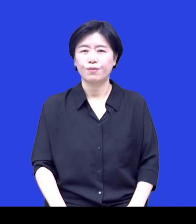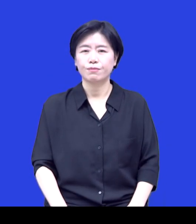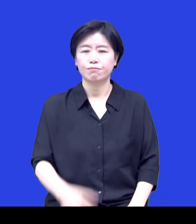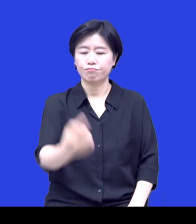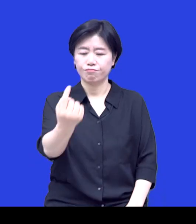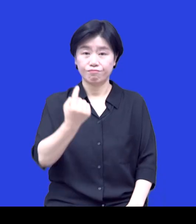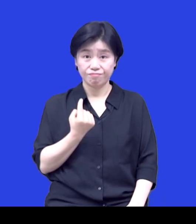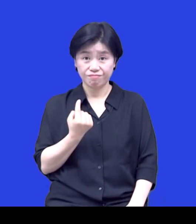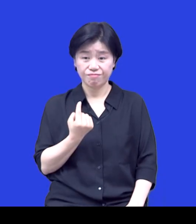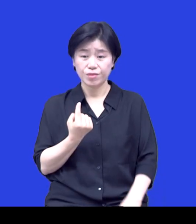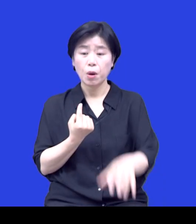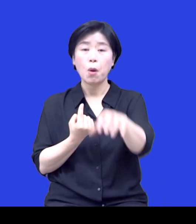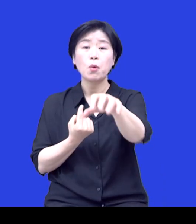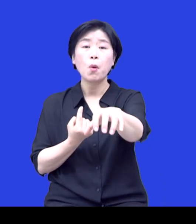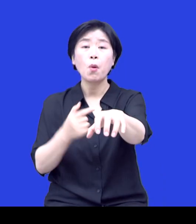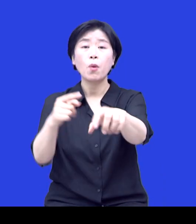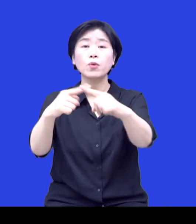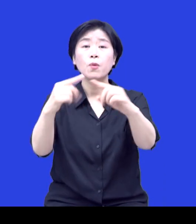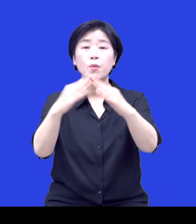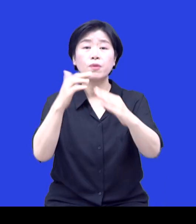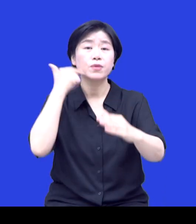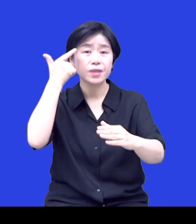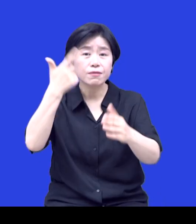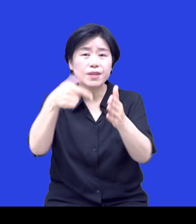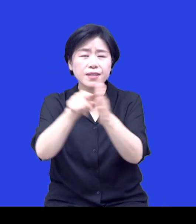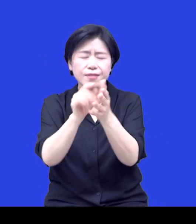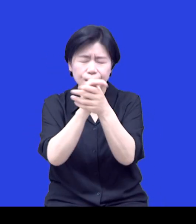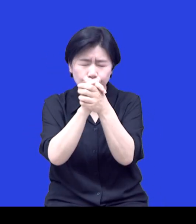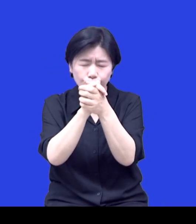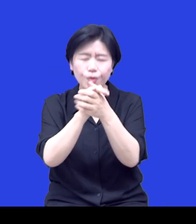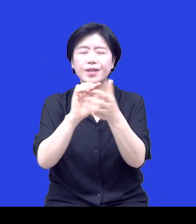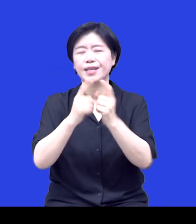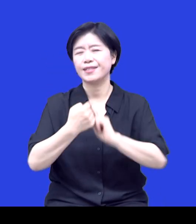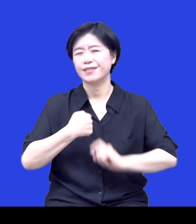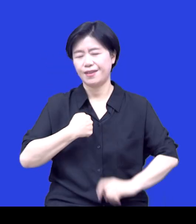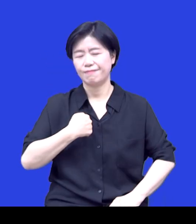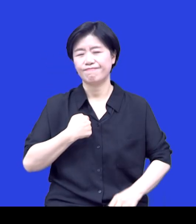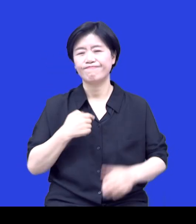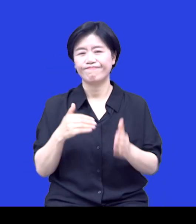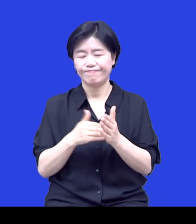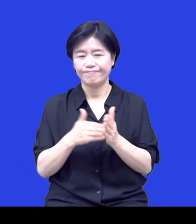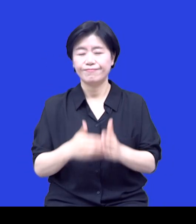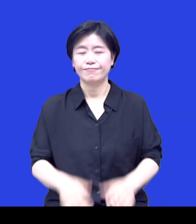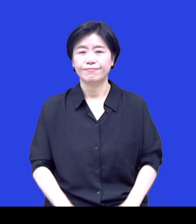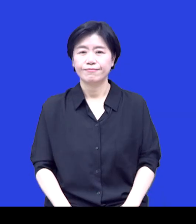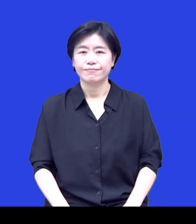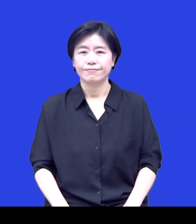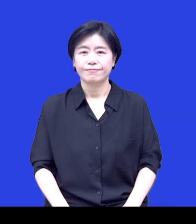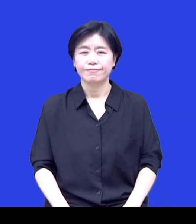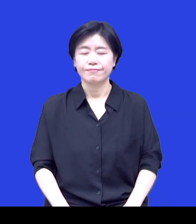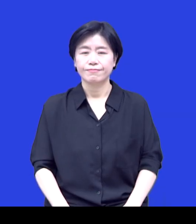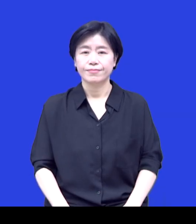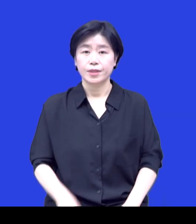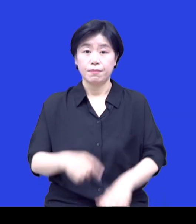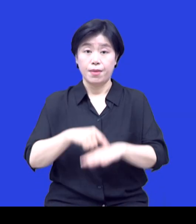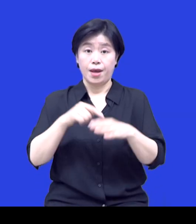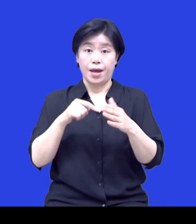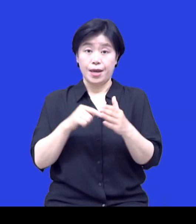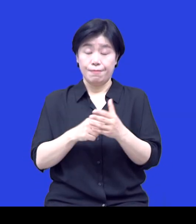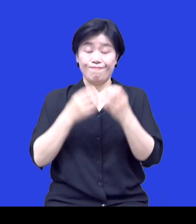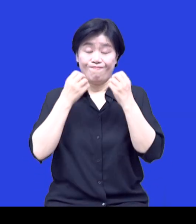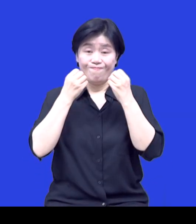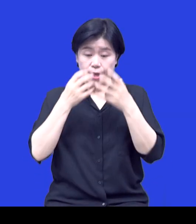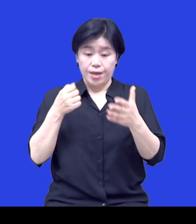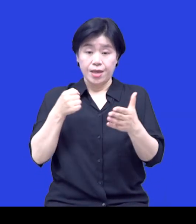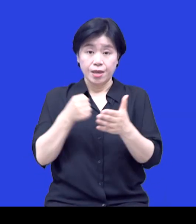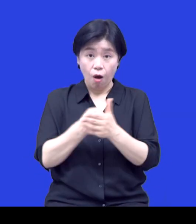네. 떠나시는 분들에 대해서 내가 이렇게 섭섭한 마음을 갖지 말자. 예. 그 마음을 가지니까 하나님께서 목회에